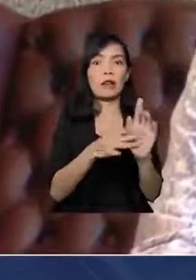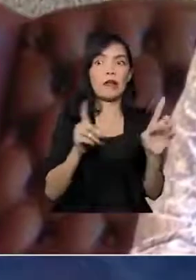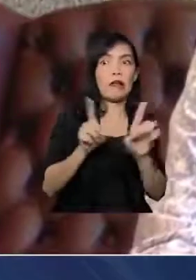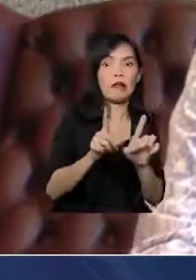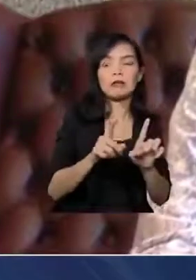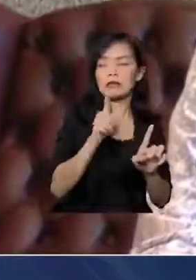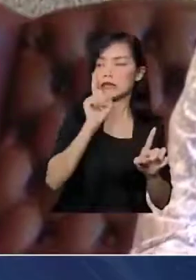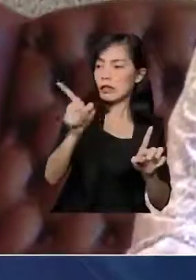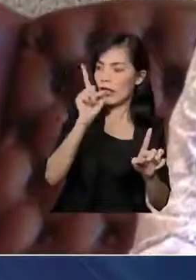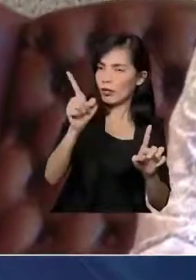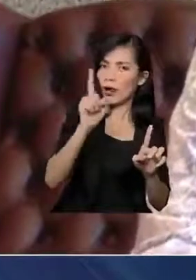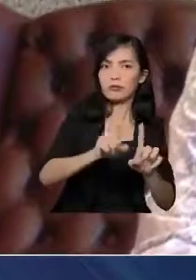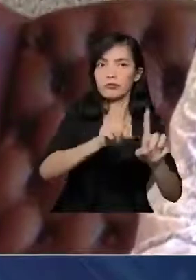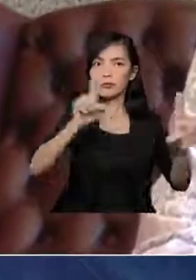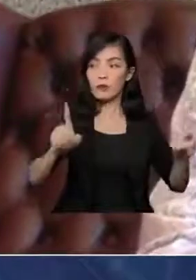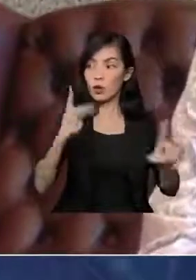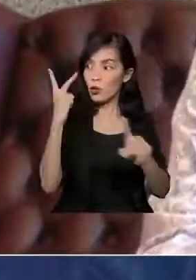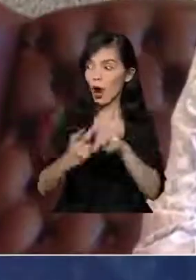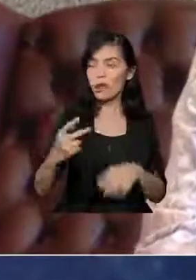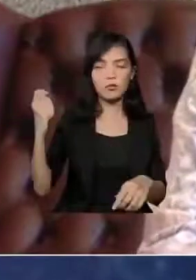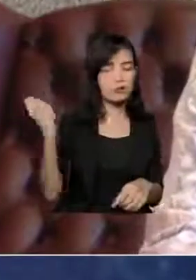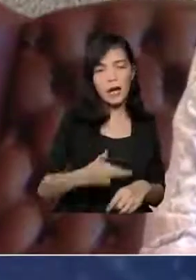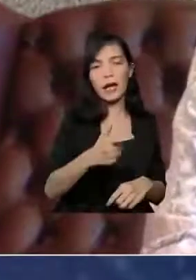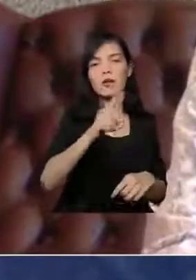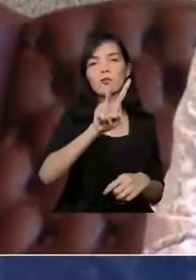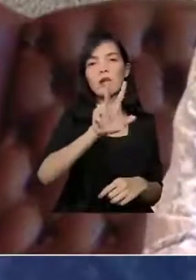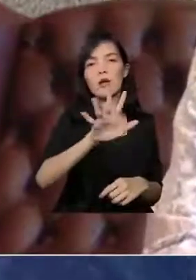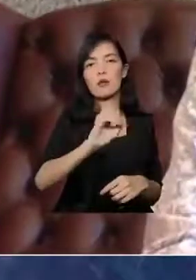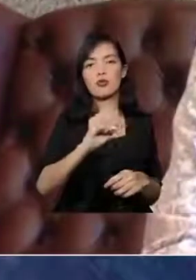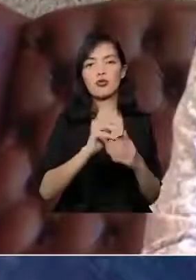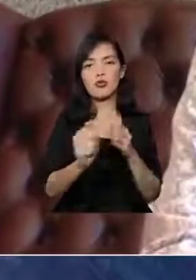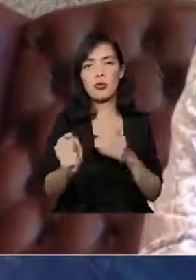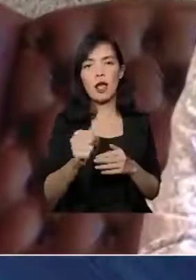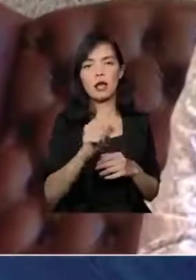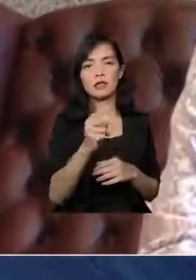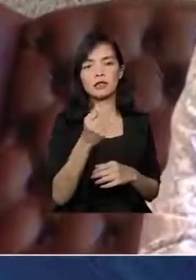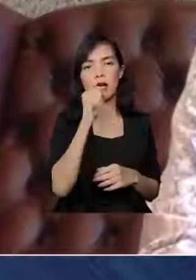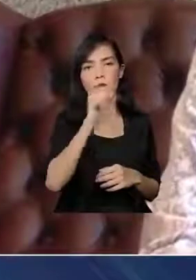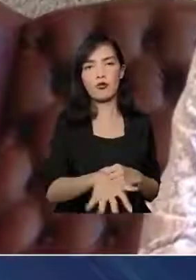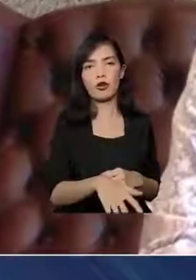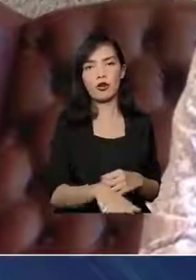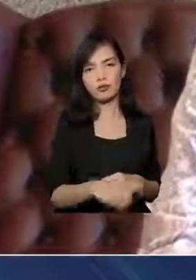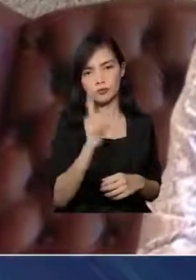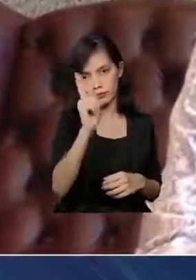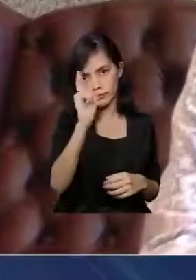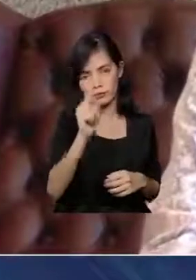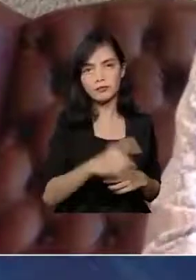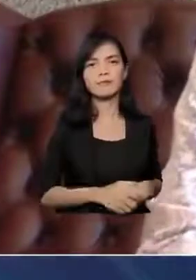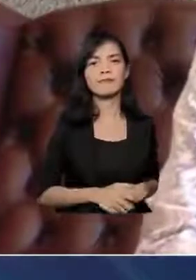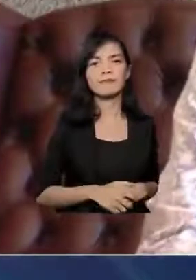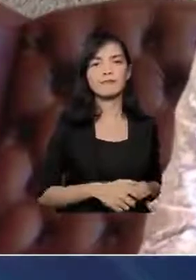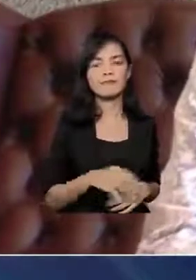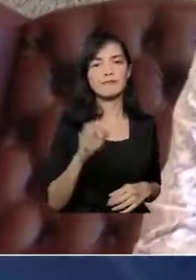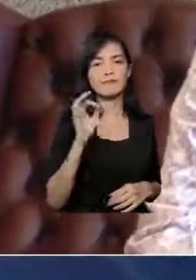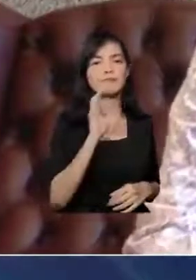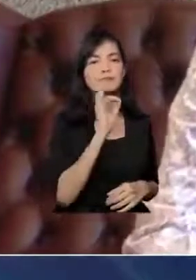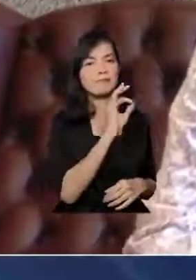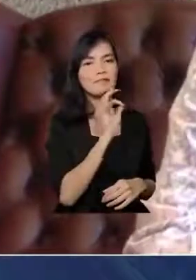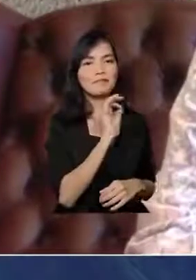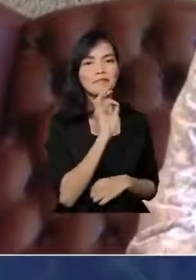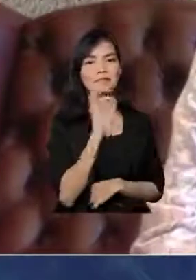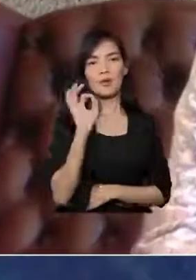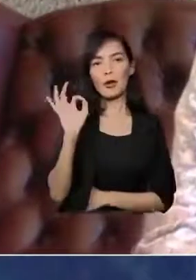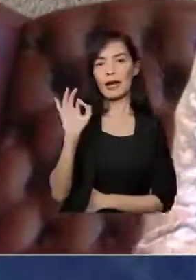tapi kalau masih kedua kali langsung 250 dolar juga oke baik-baik lalu untuk